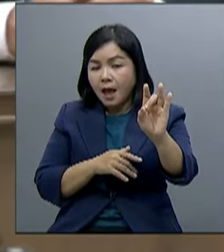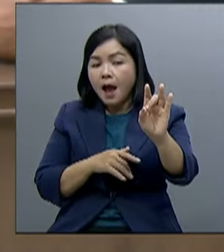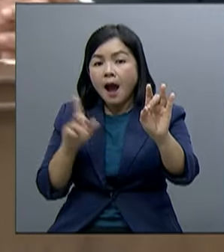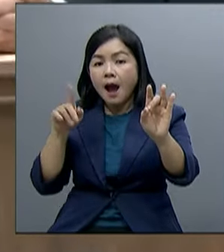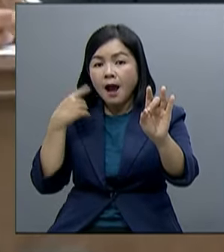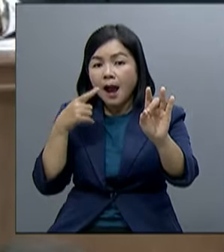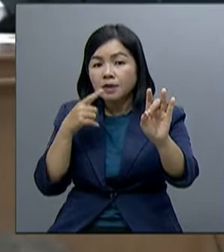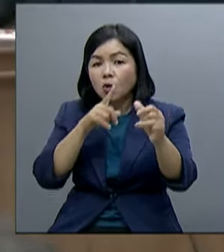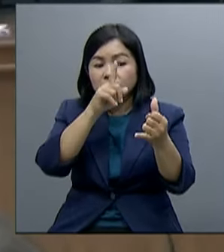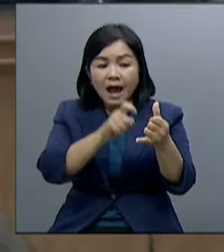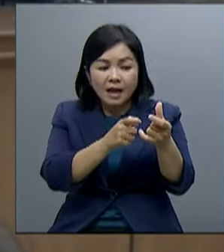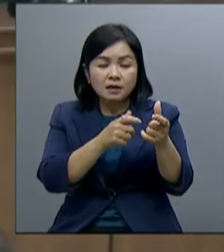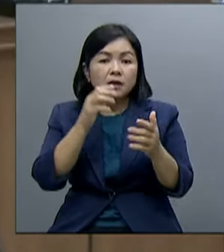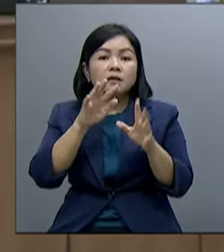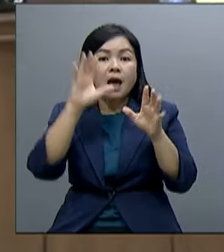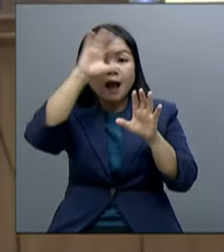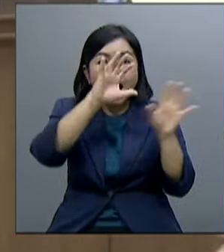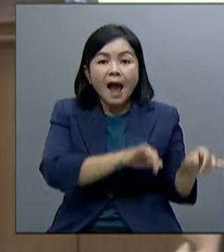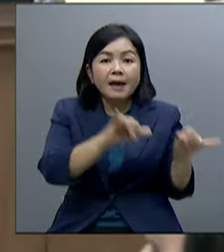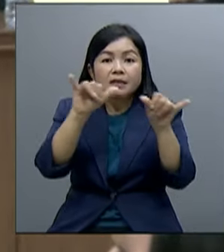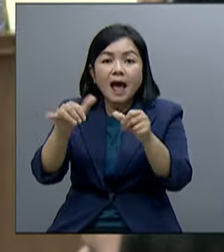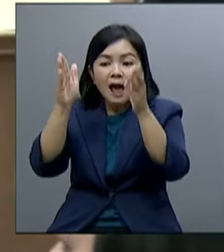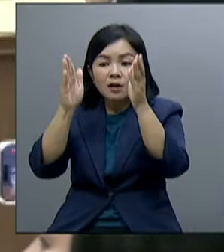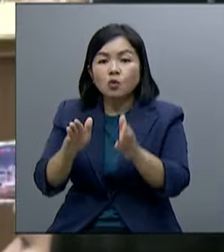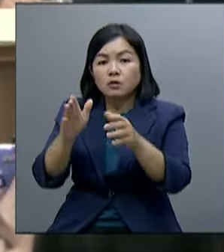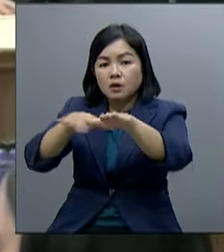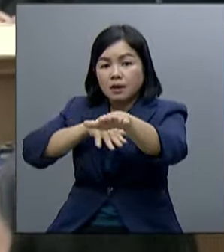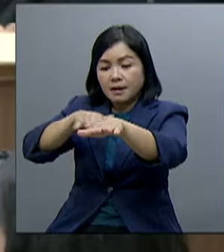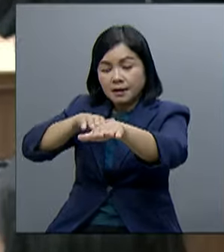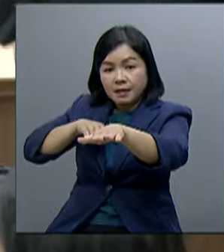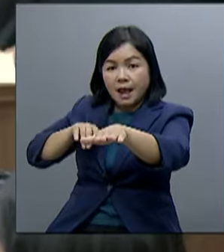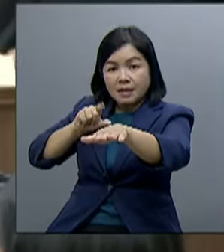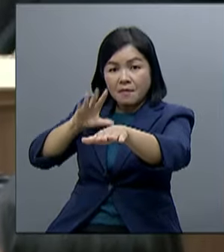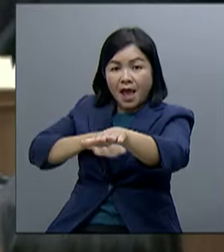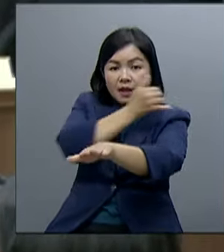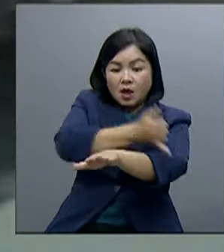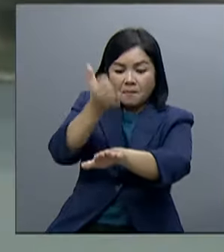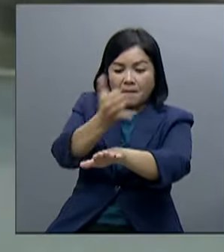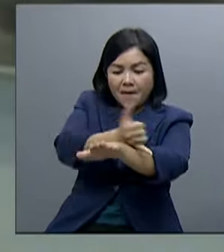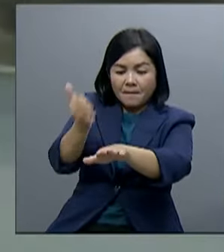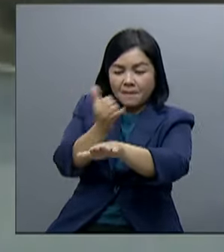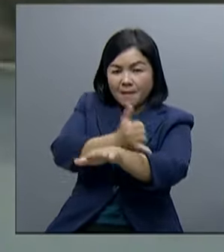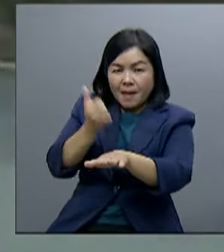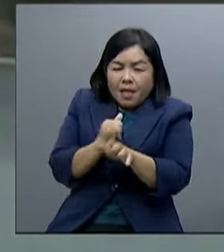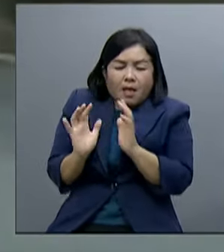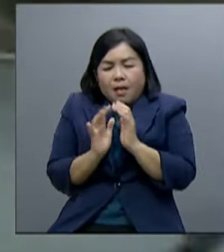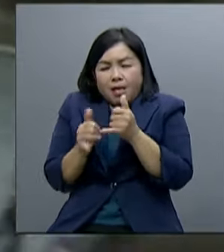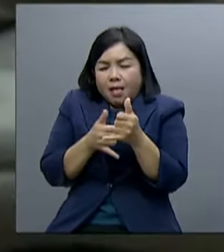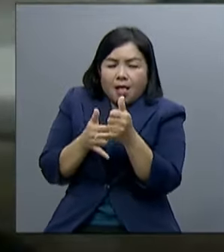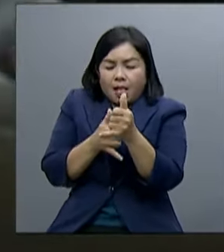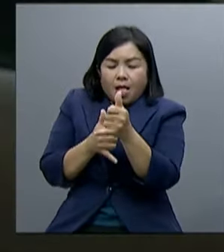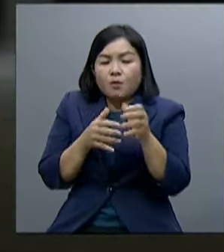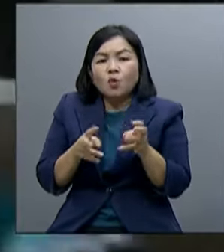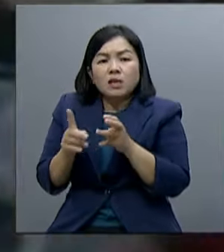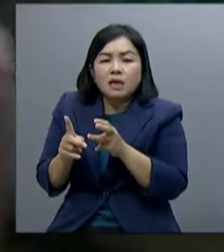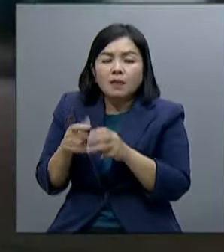ต้องตายแต่การจัดหารถเพียง 25คันในการบรรทุกผู้ชุมนุมกว่าคันพันคนมันแออัดเกินกว่าวิธีที่จะ